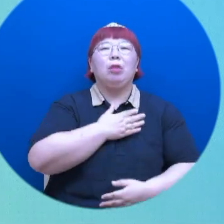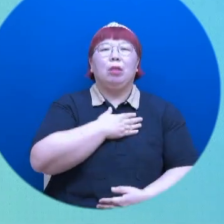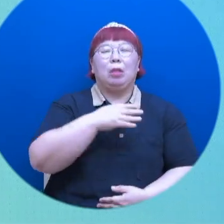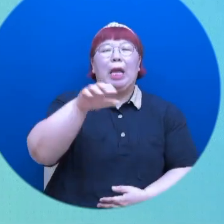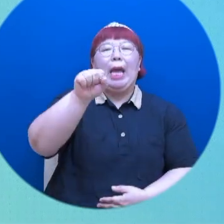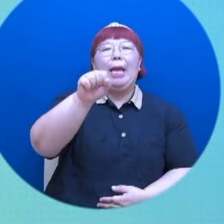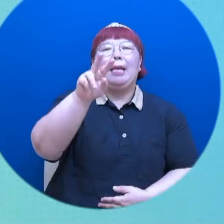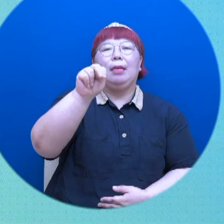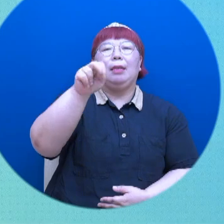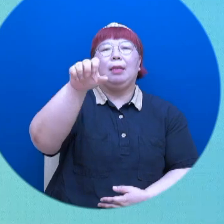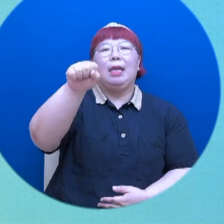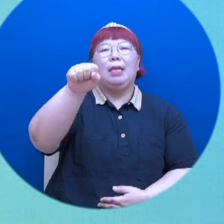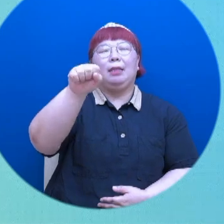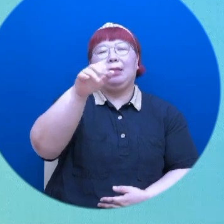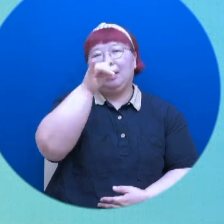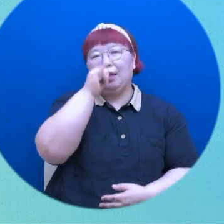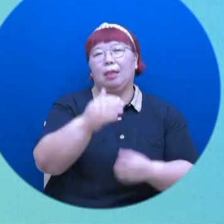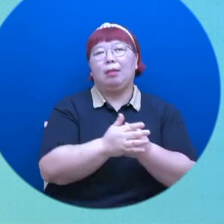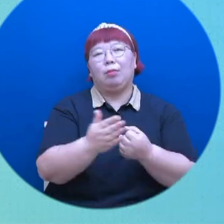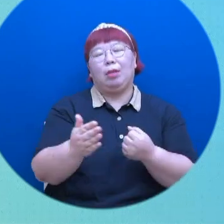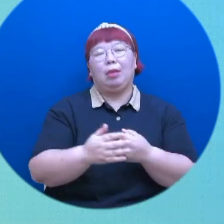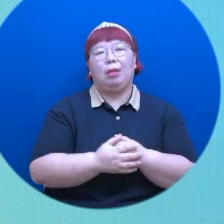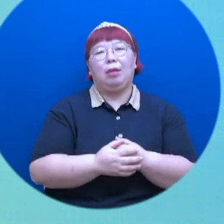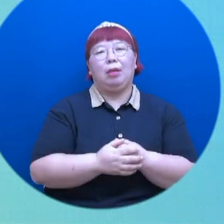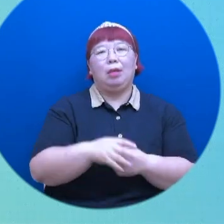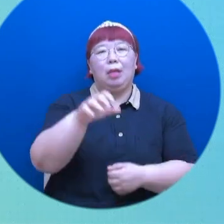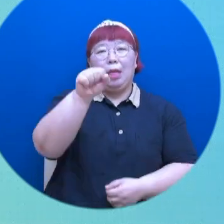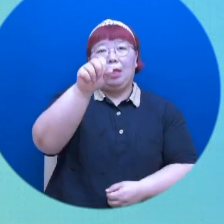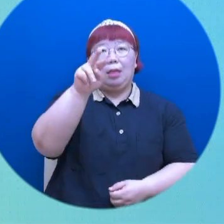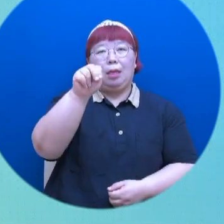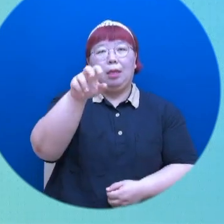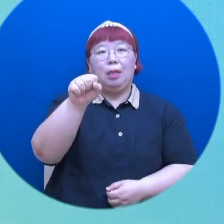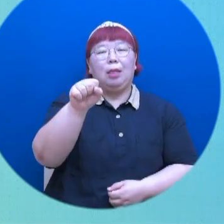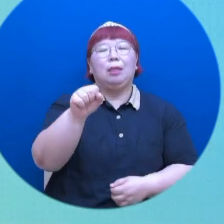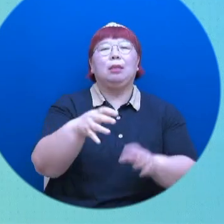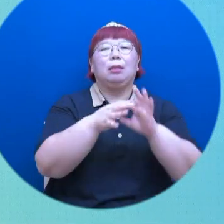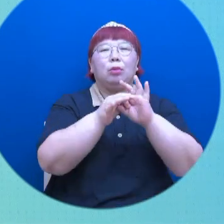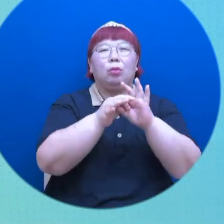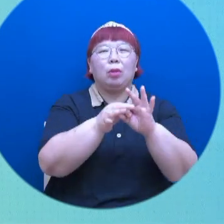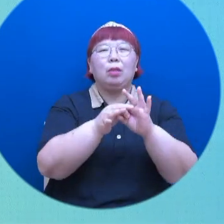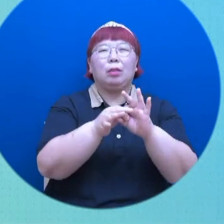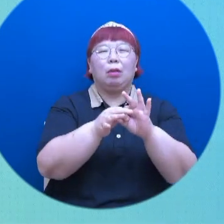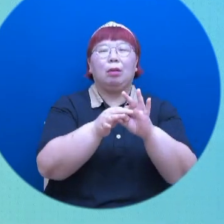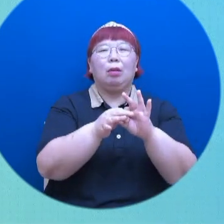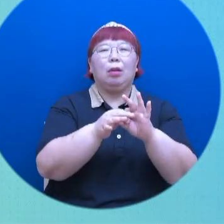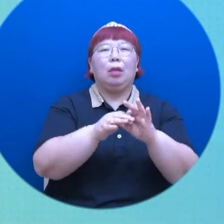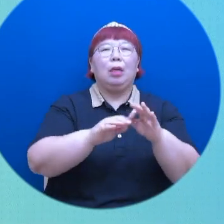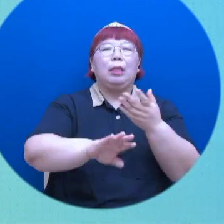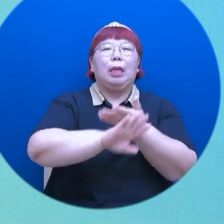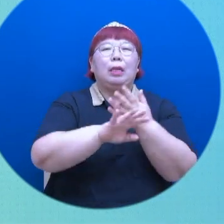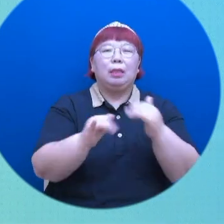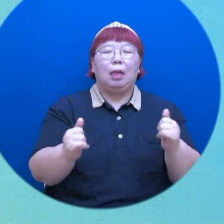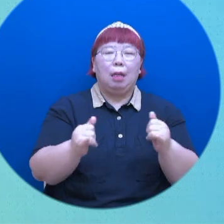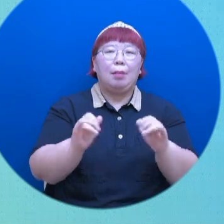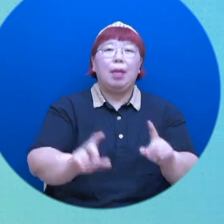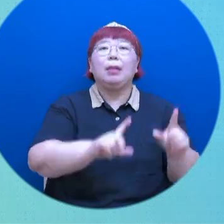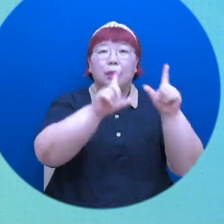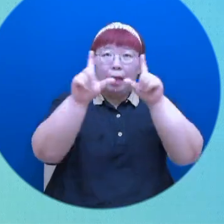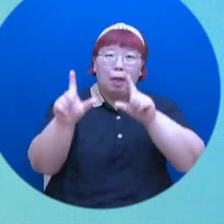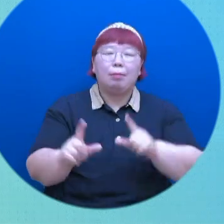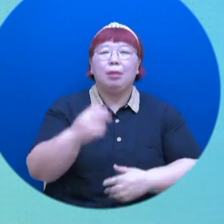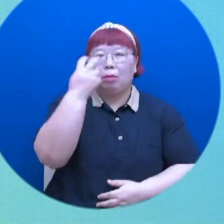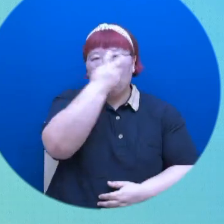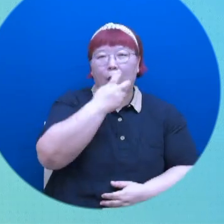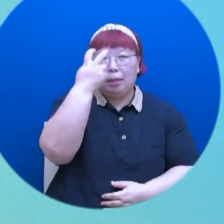SNS가 있잖아요. 그래서 SNS를 통해서 타인의 삶을